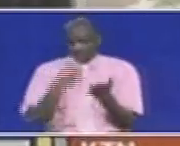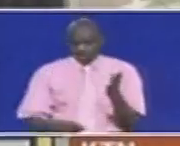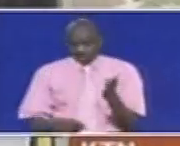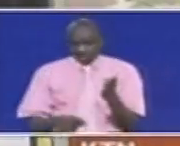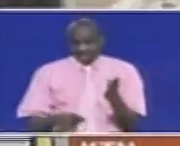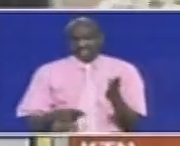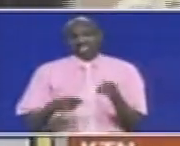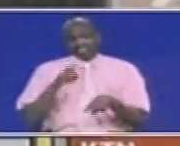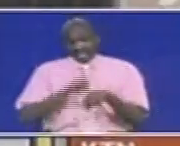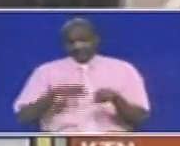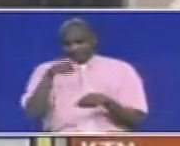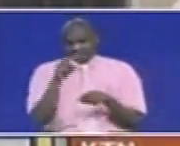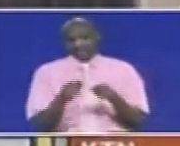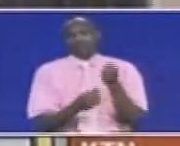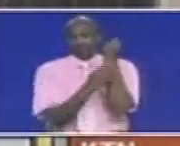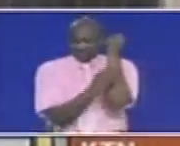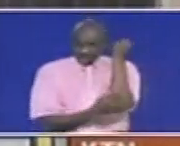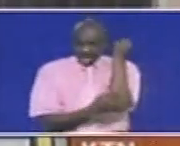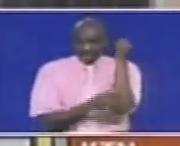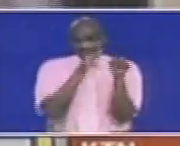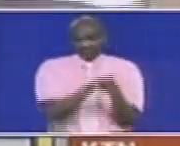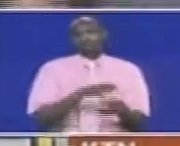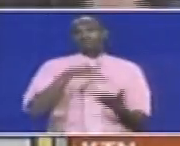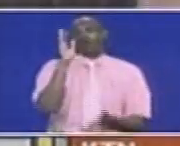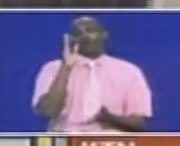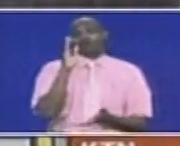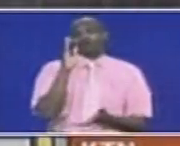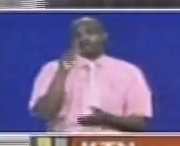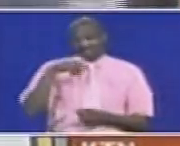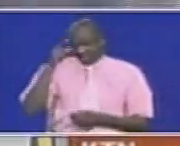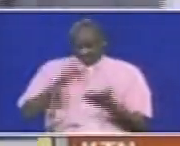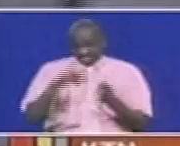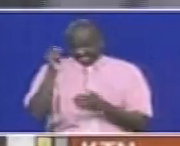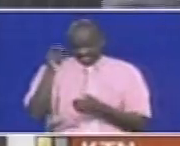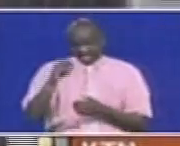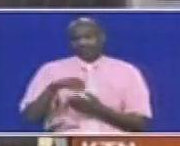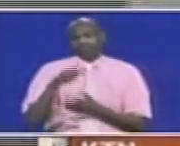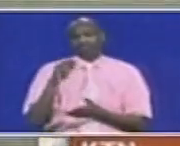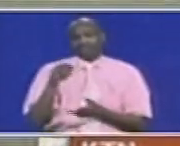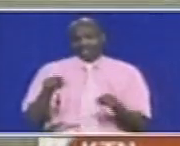wa mnyonge mnyongeni. Mohamed Mahmud, KTN Leo.